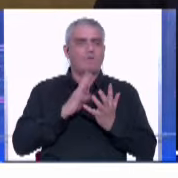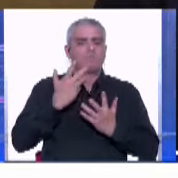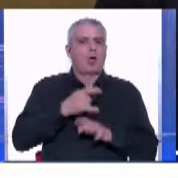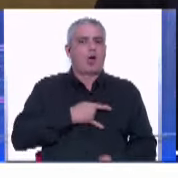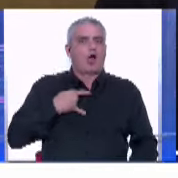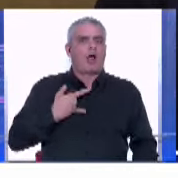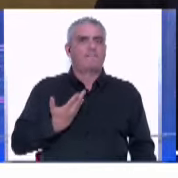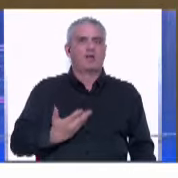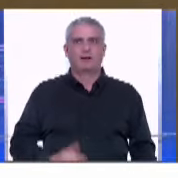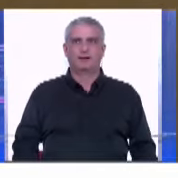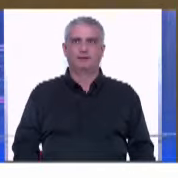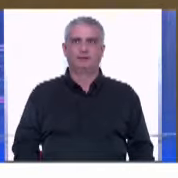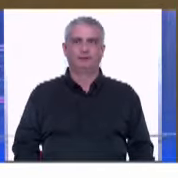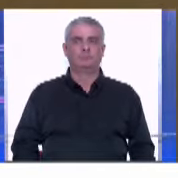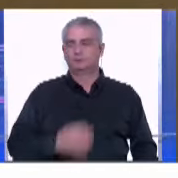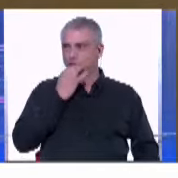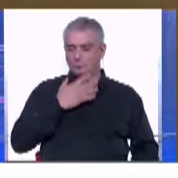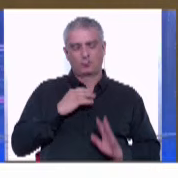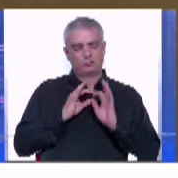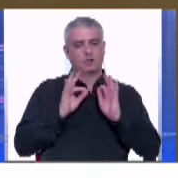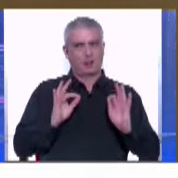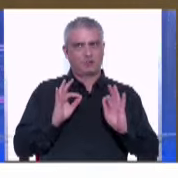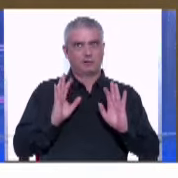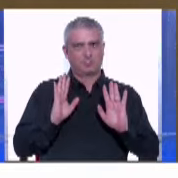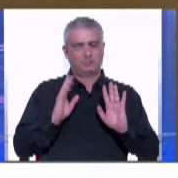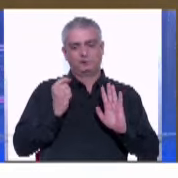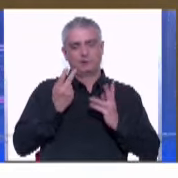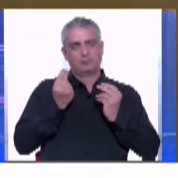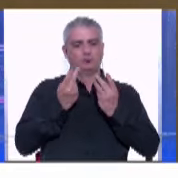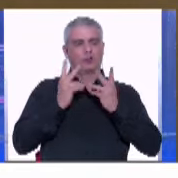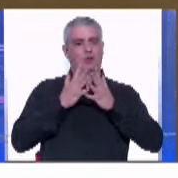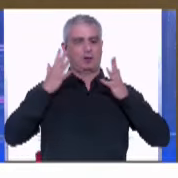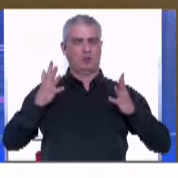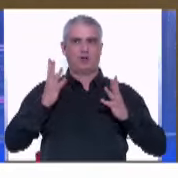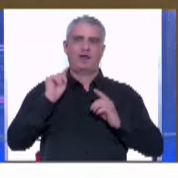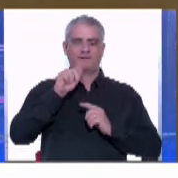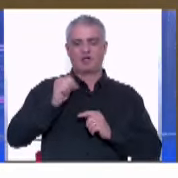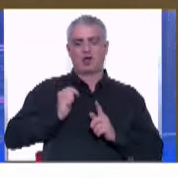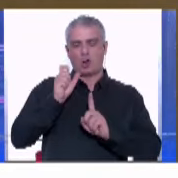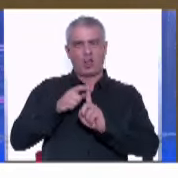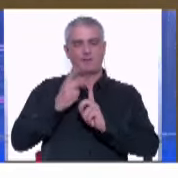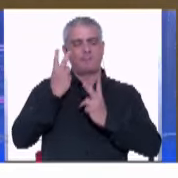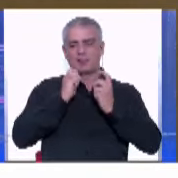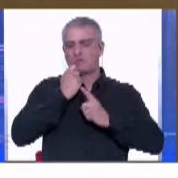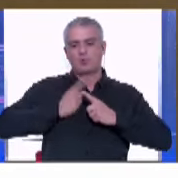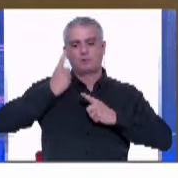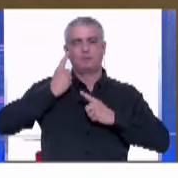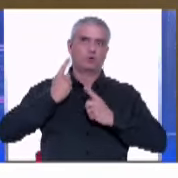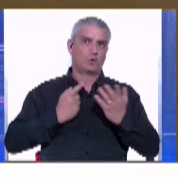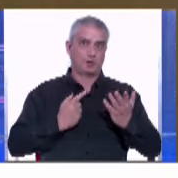חווה? ברשותך נתחיל טיפה במשהו גדול יותר לפני שנגיעים ללוחם, זה המודיעין המדויק